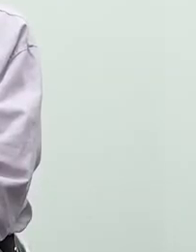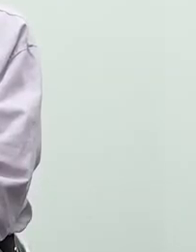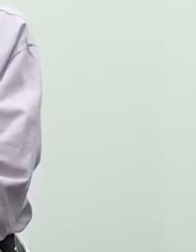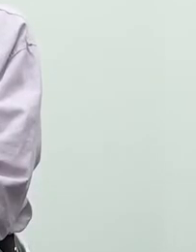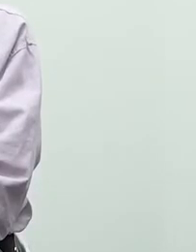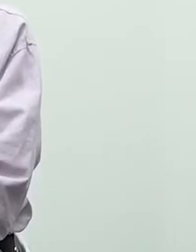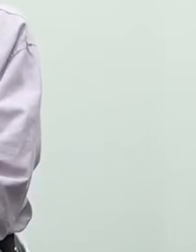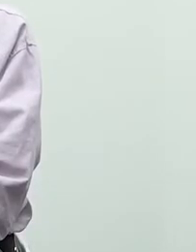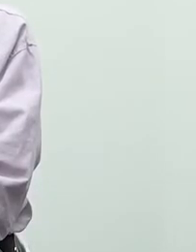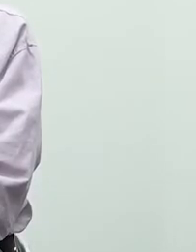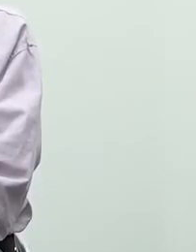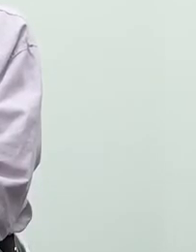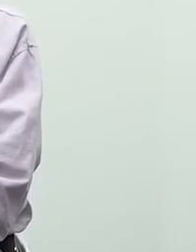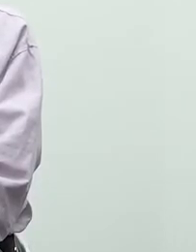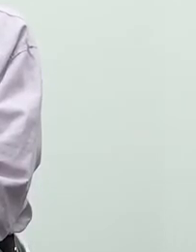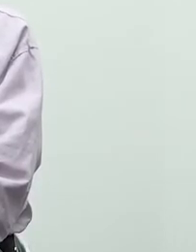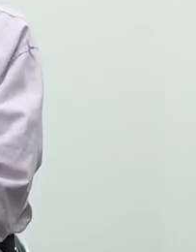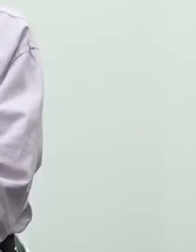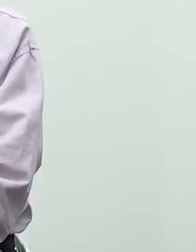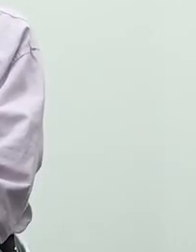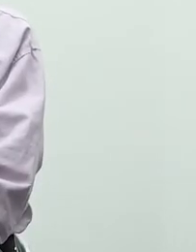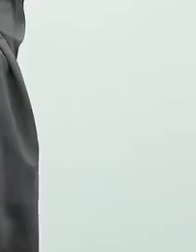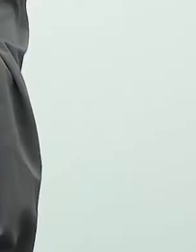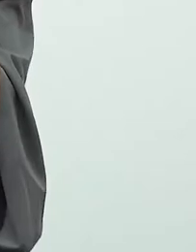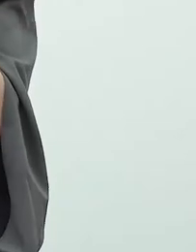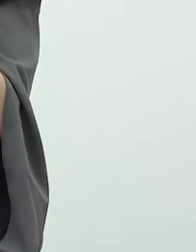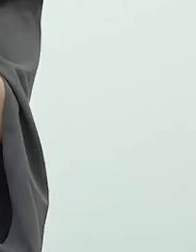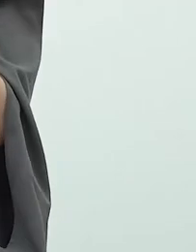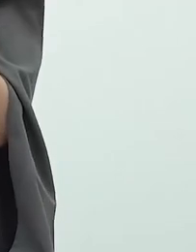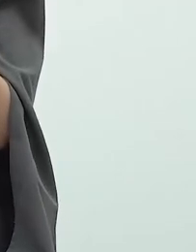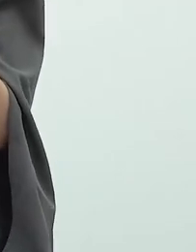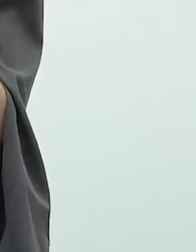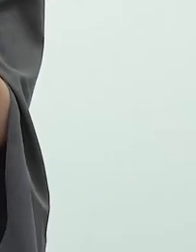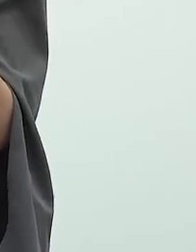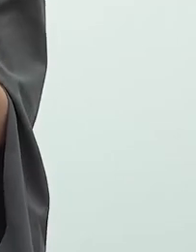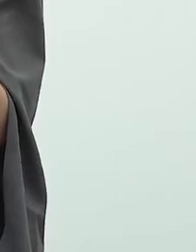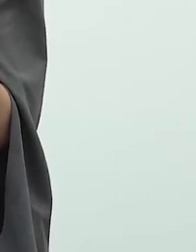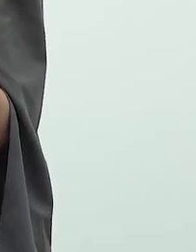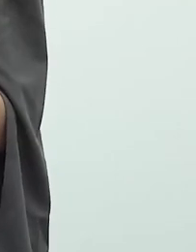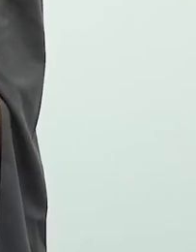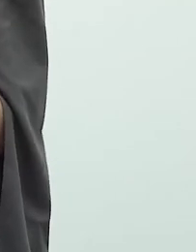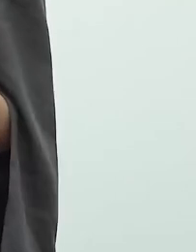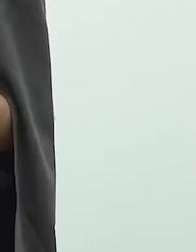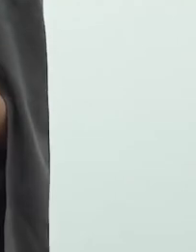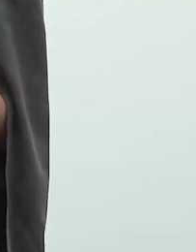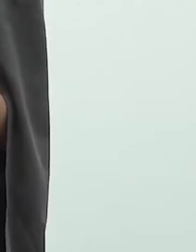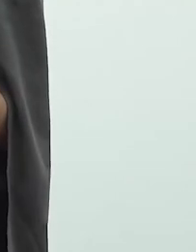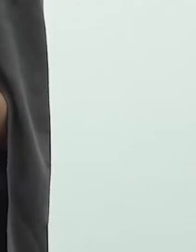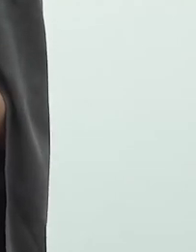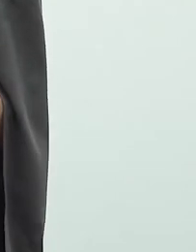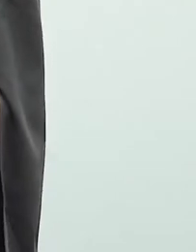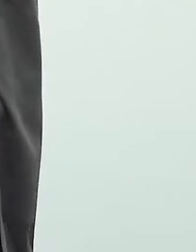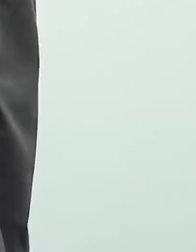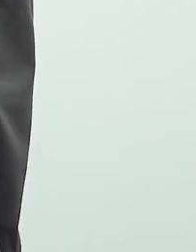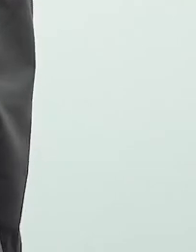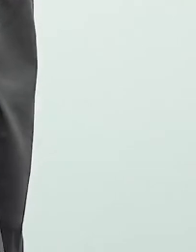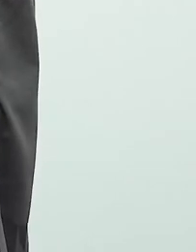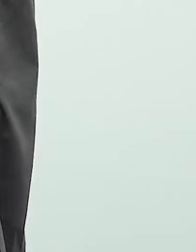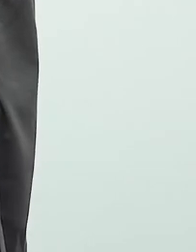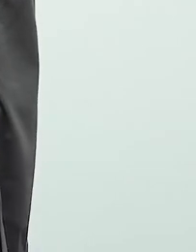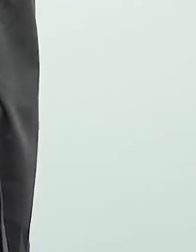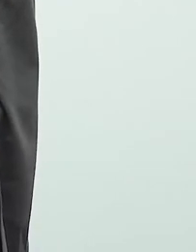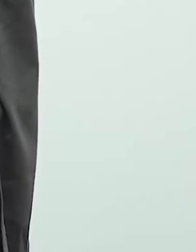아니면 소리 지르거나 오늘 두드리거나 사실 이렇게 그래도 사실은 지분이 안